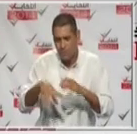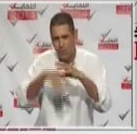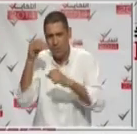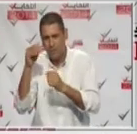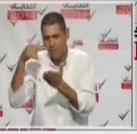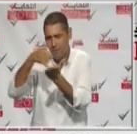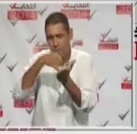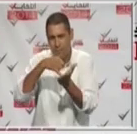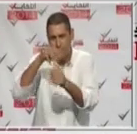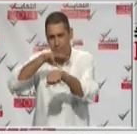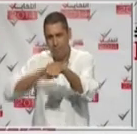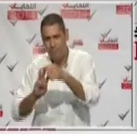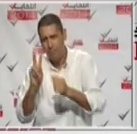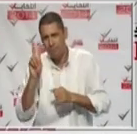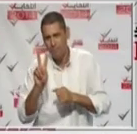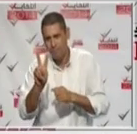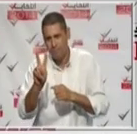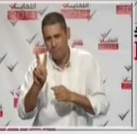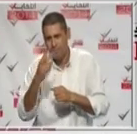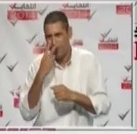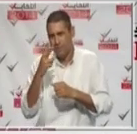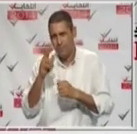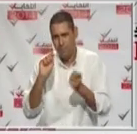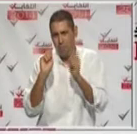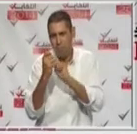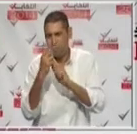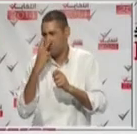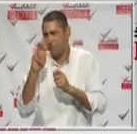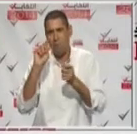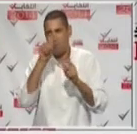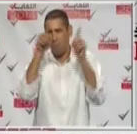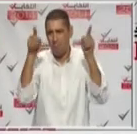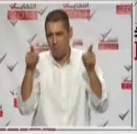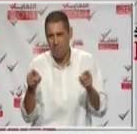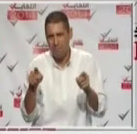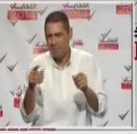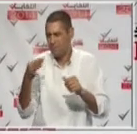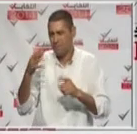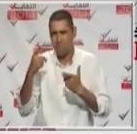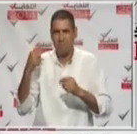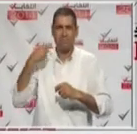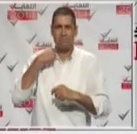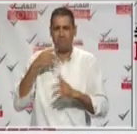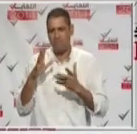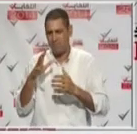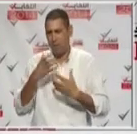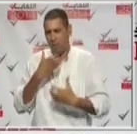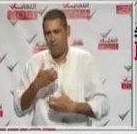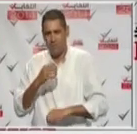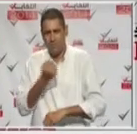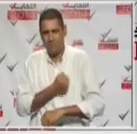هذه الصورة التي مع الأسف ظهرت وأنها صورة في بعض الأحيان سلبية، نظرا لكل هذه العمليات الإرهابية التي وقعت